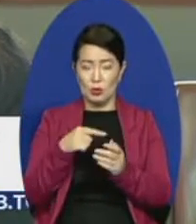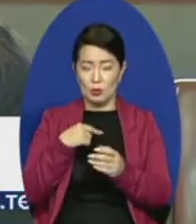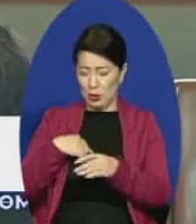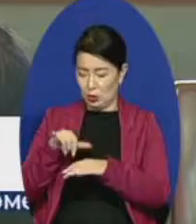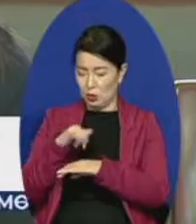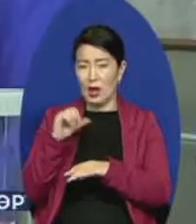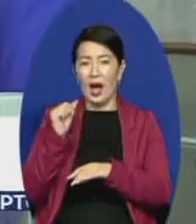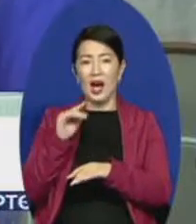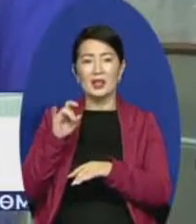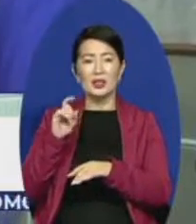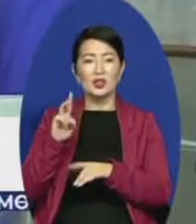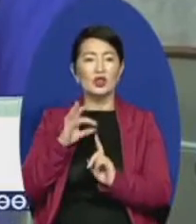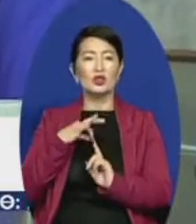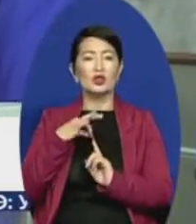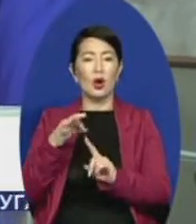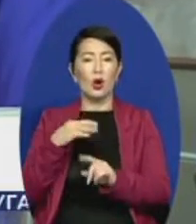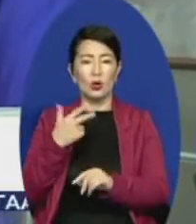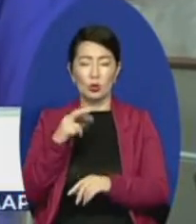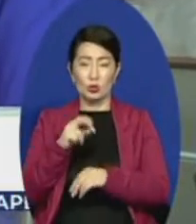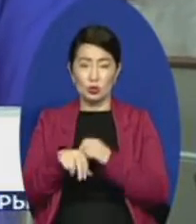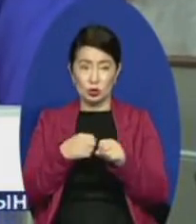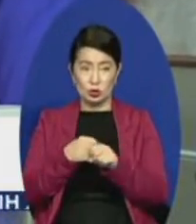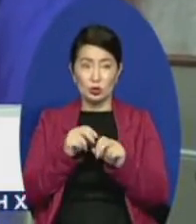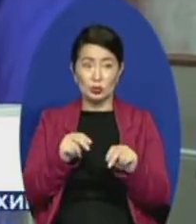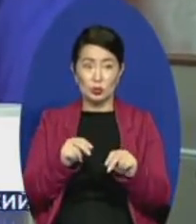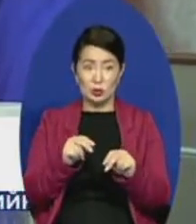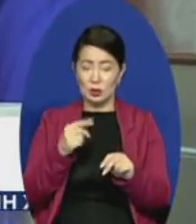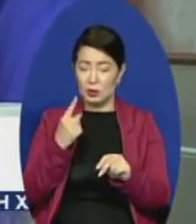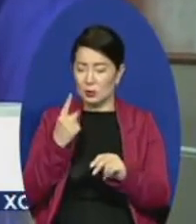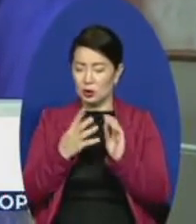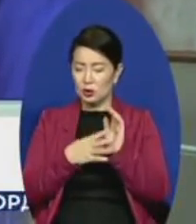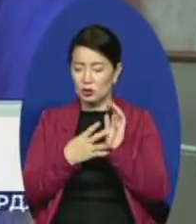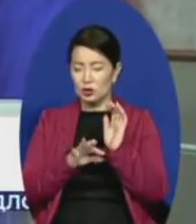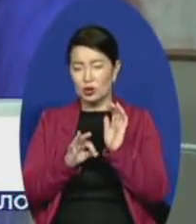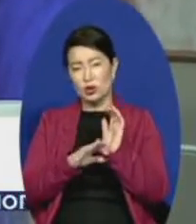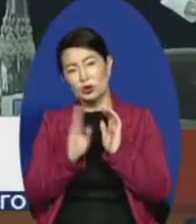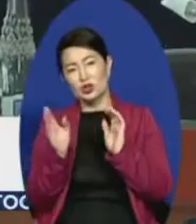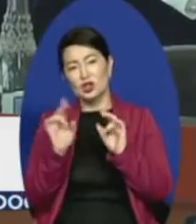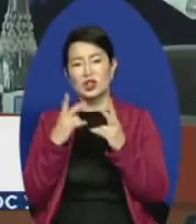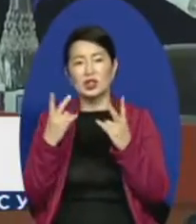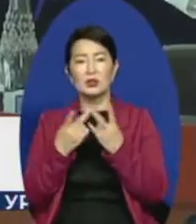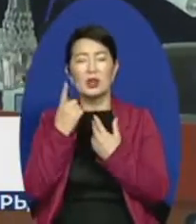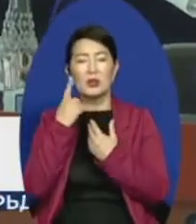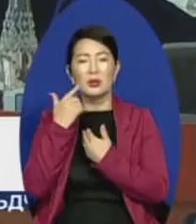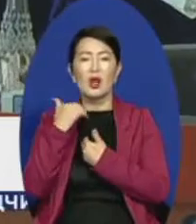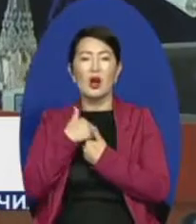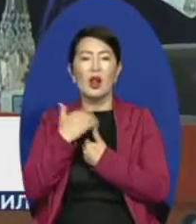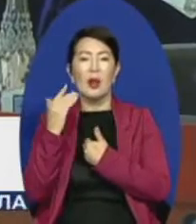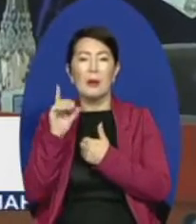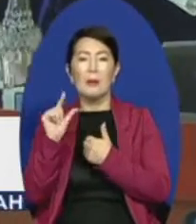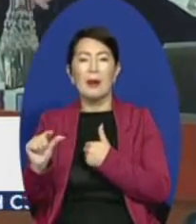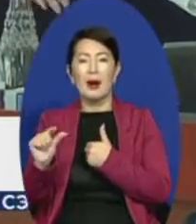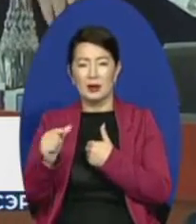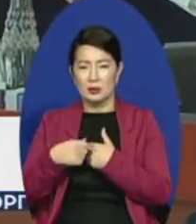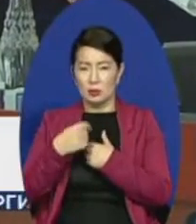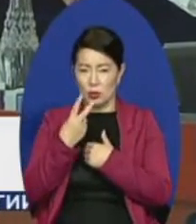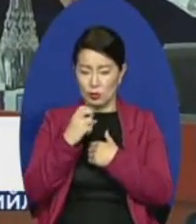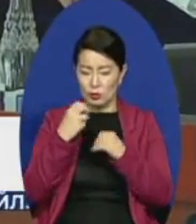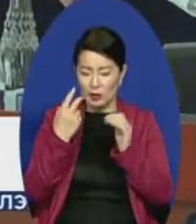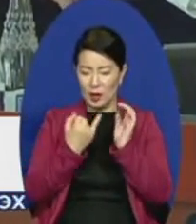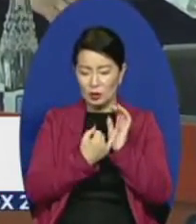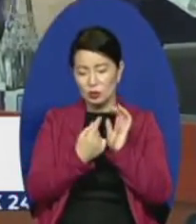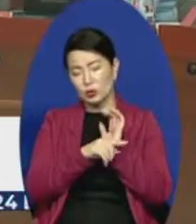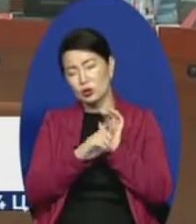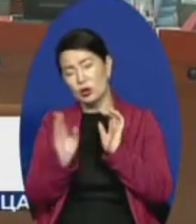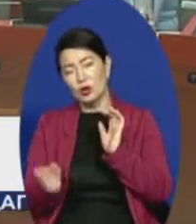Манай улс ардчлалыг сонгоод 30 жил болж байгаа ч 1990 оноос хойш нийгэмд эмэгтэйчүүдийн оролцоо бага байсаар ирсэн. 2016 оноос